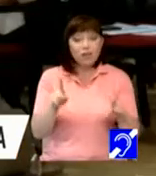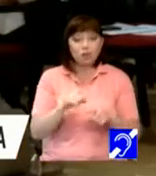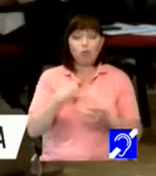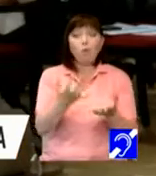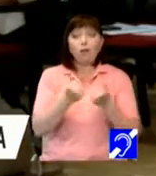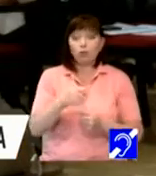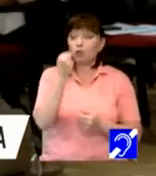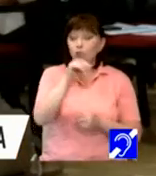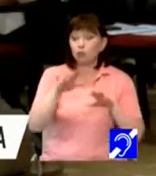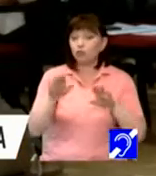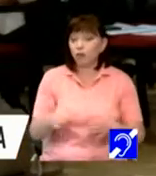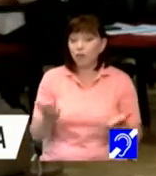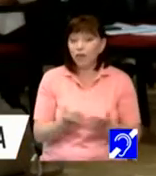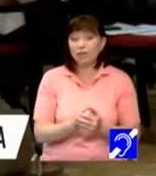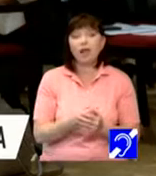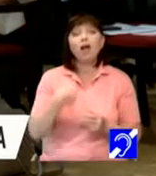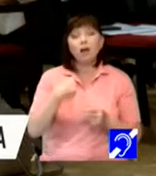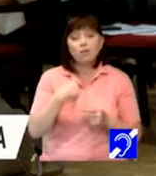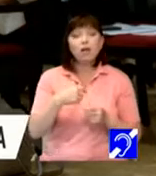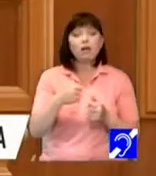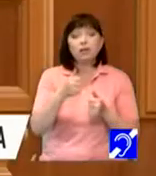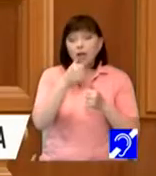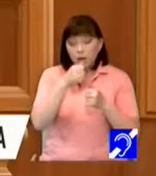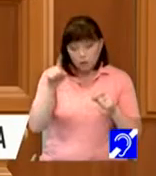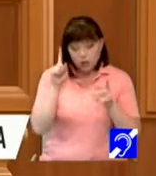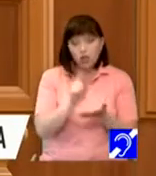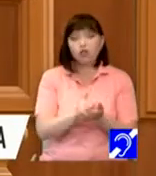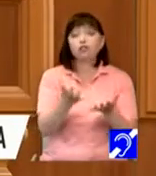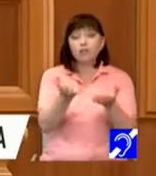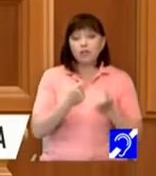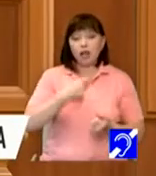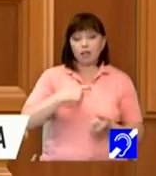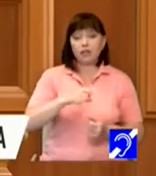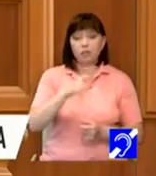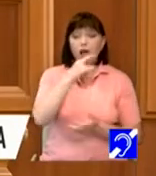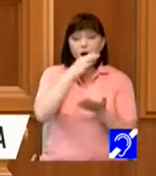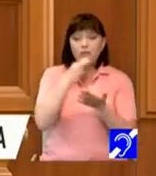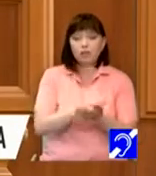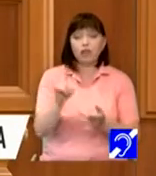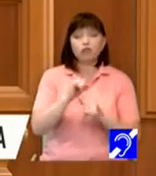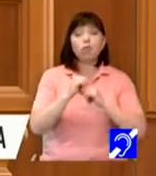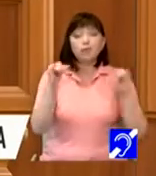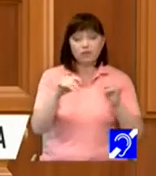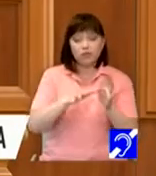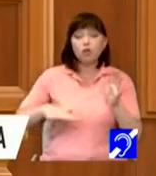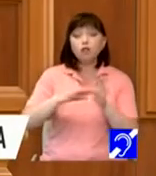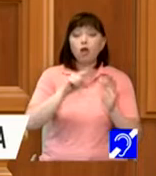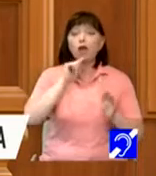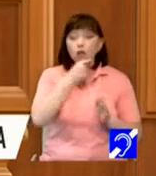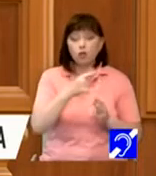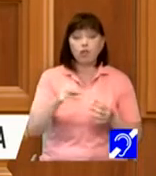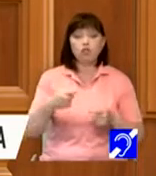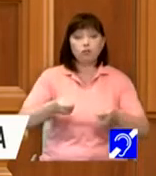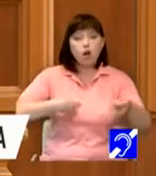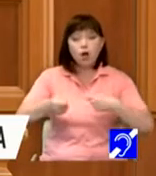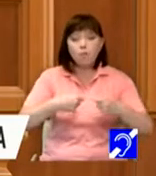însă timpul să ne asumăm acest destin comun prin dezvoltarea inclusivă a unei zone economice și